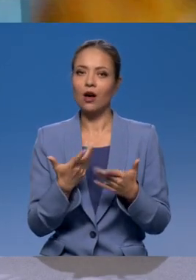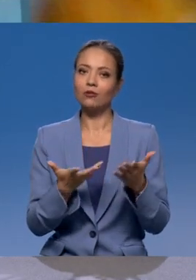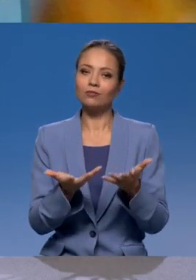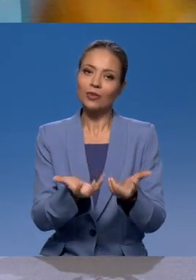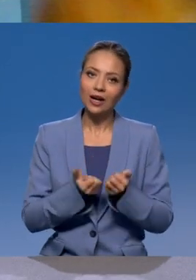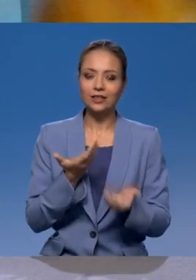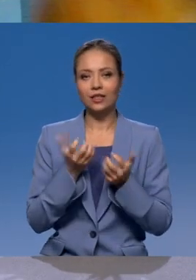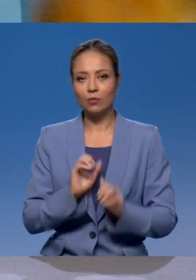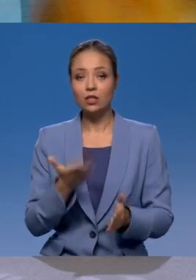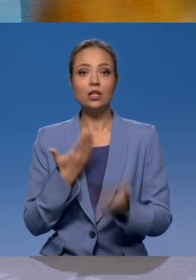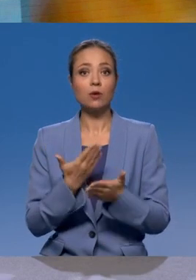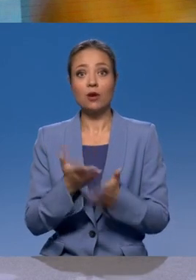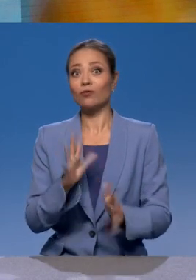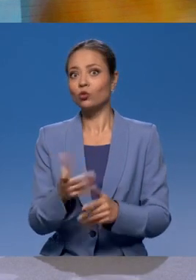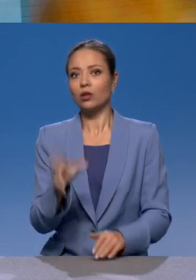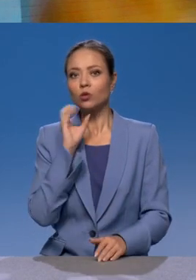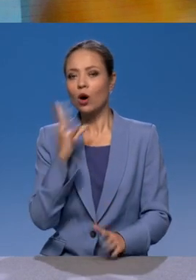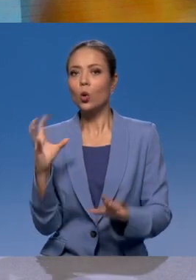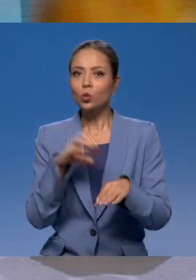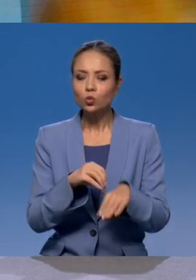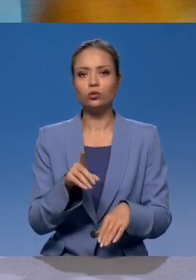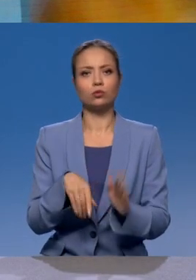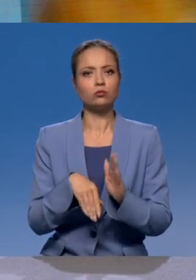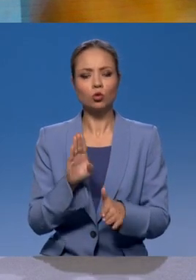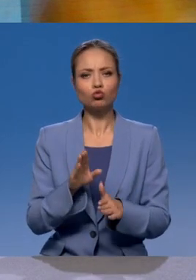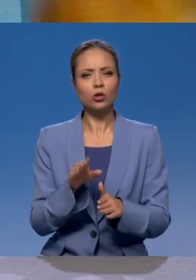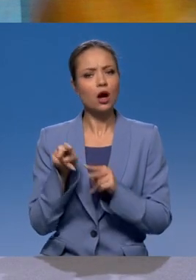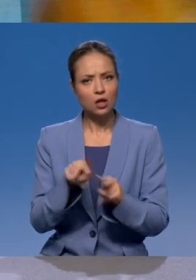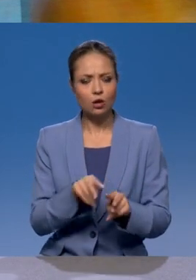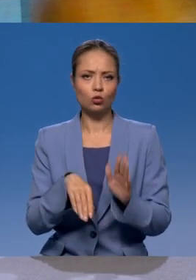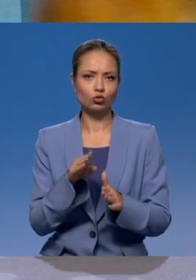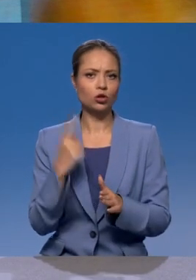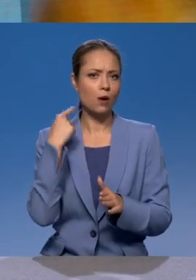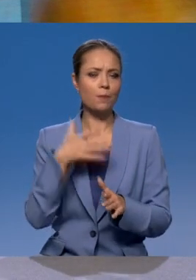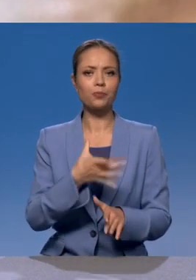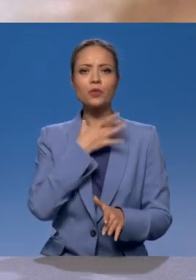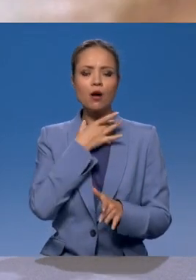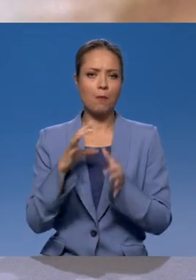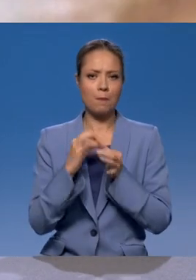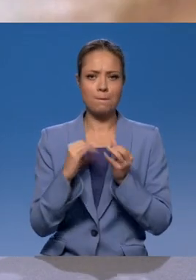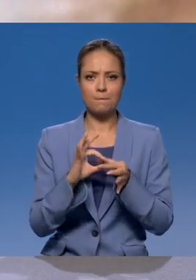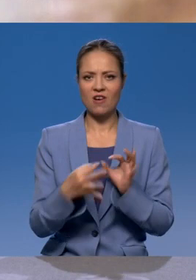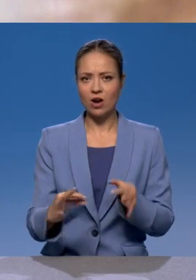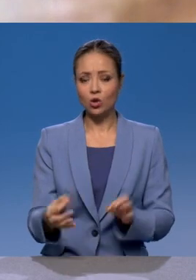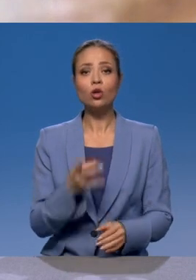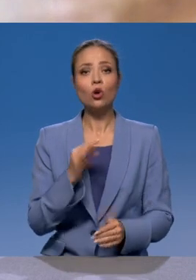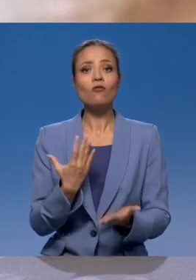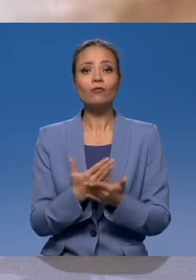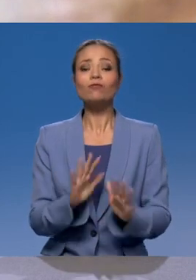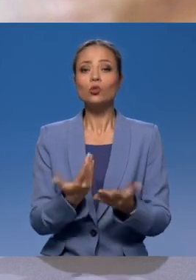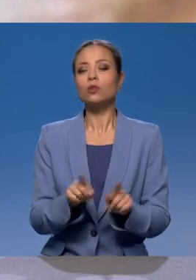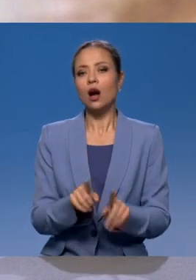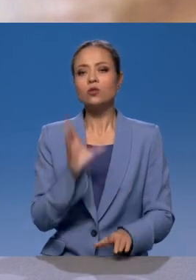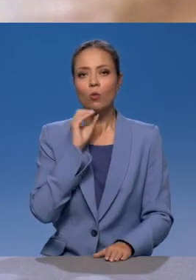прилетит большой штраф, лучше проконтролировать его, на поводке держать. Но, а вот если вот такая собака, у которой есть владелец, но она